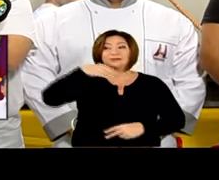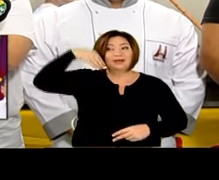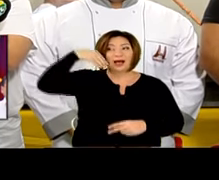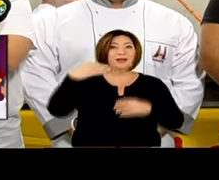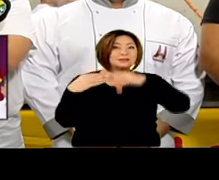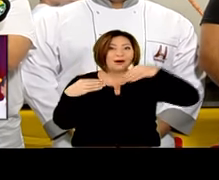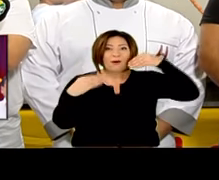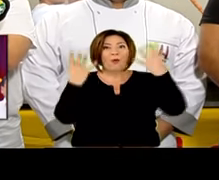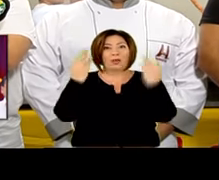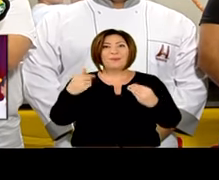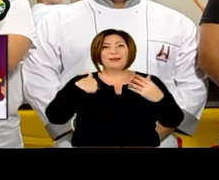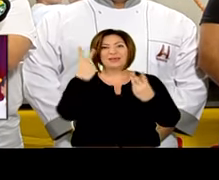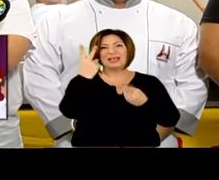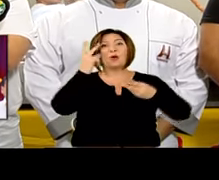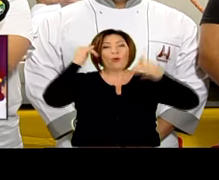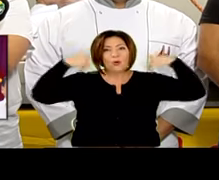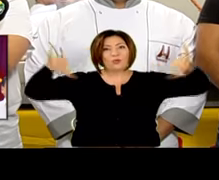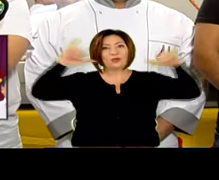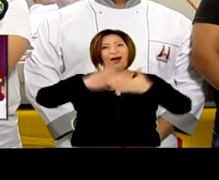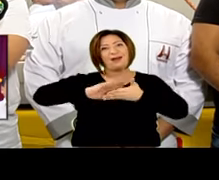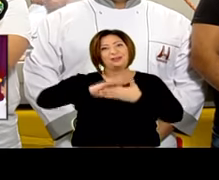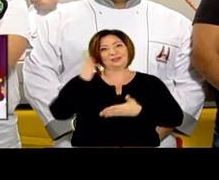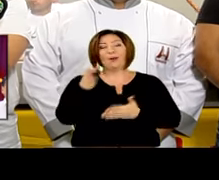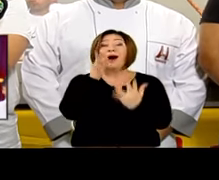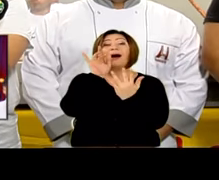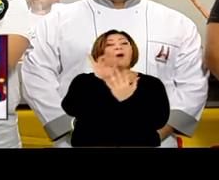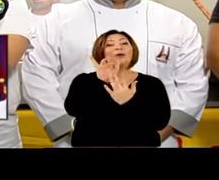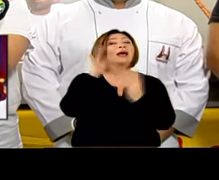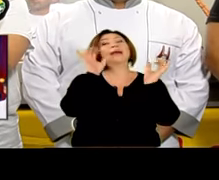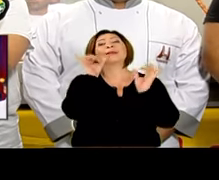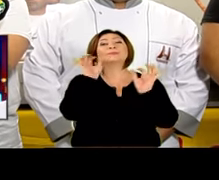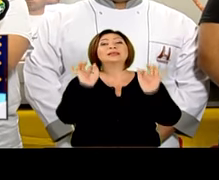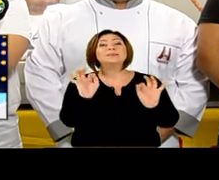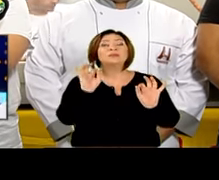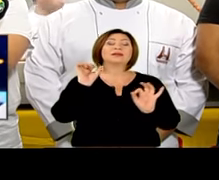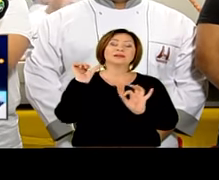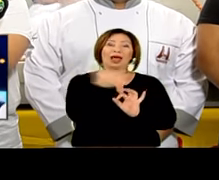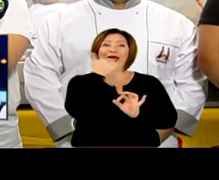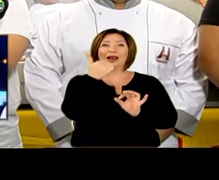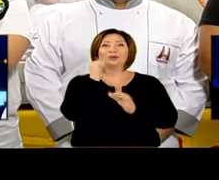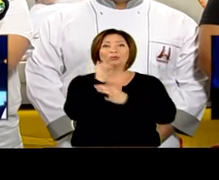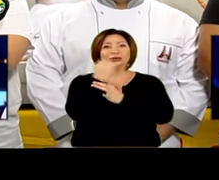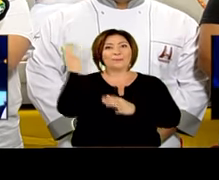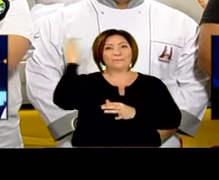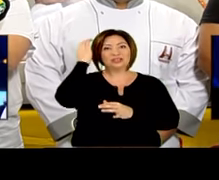olanlar benim iki öküz arkadaşım. Arada da Hasan Usta'nın değerli